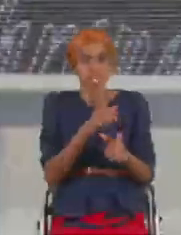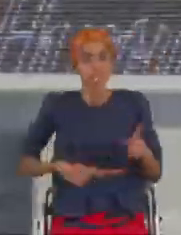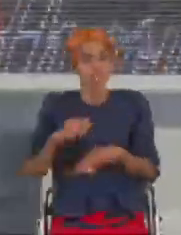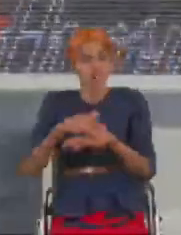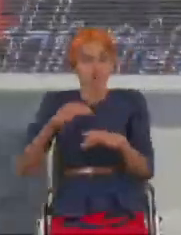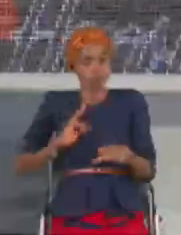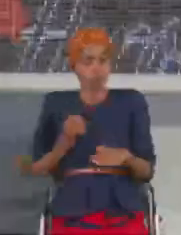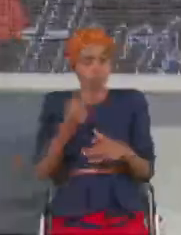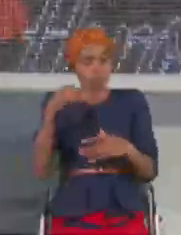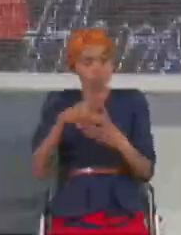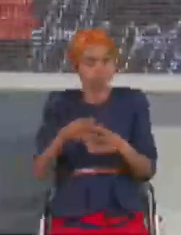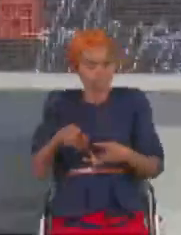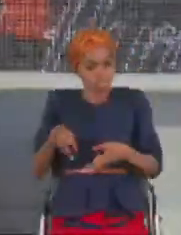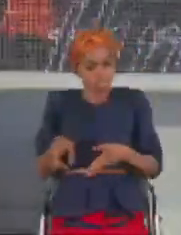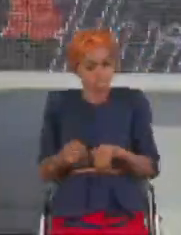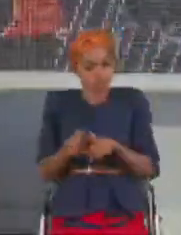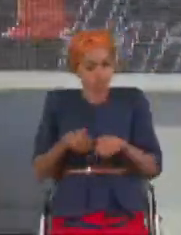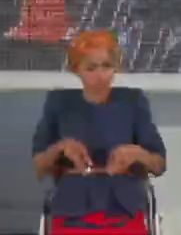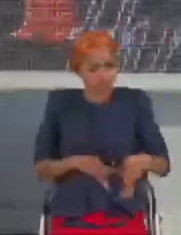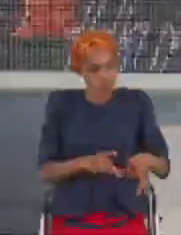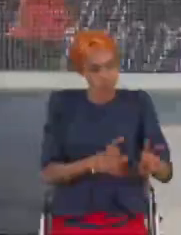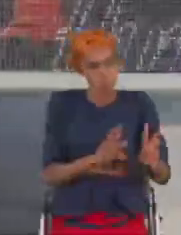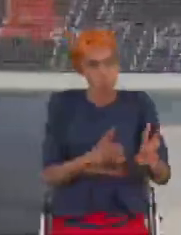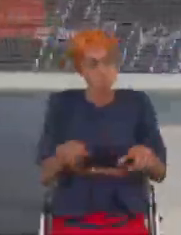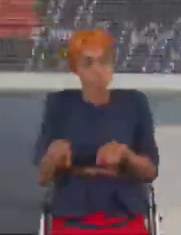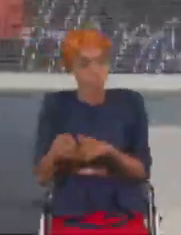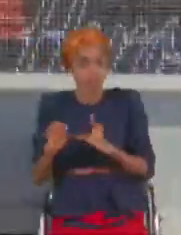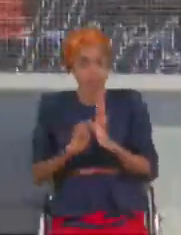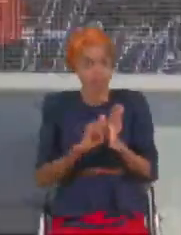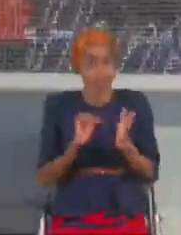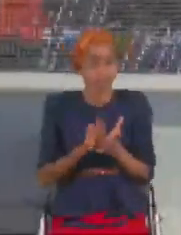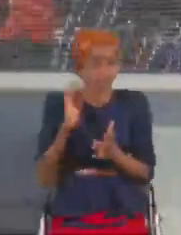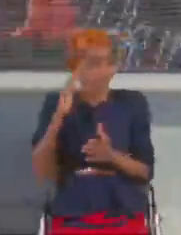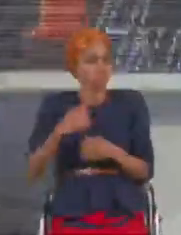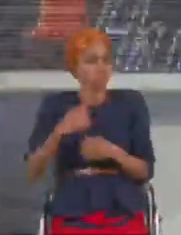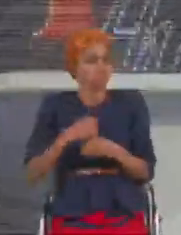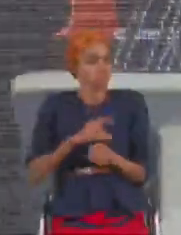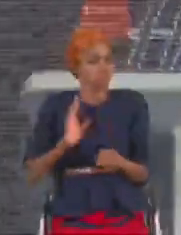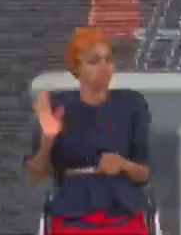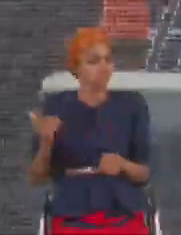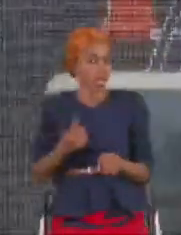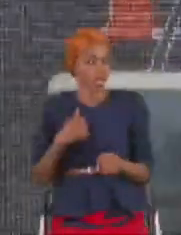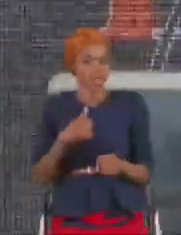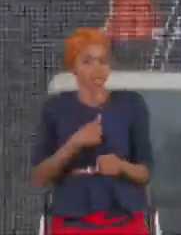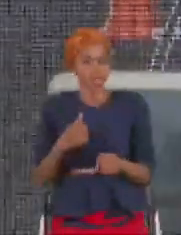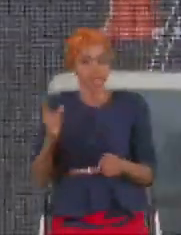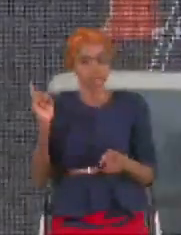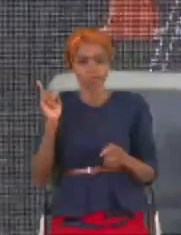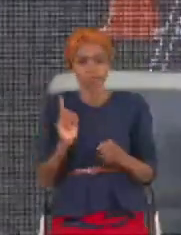os même style et eux mêmes modèles non devant la donc